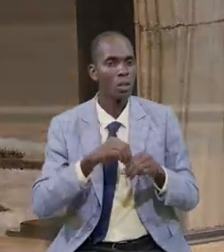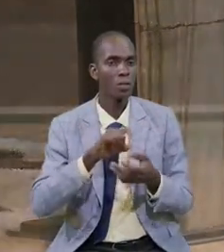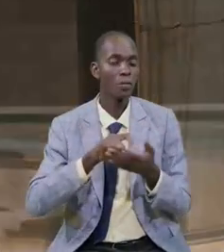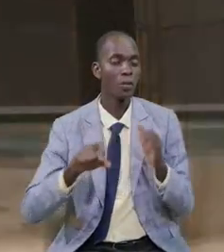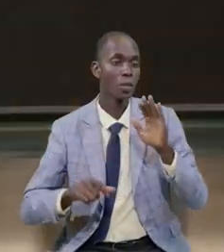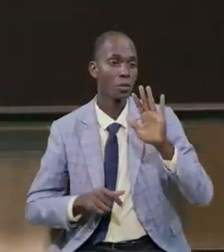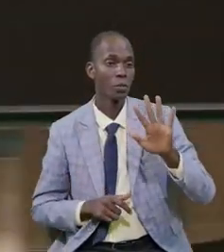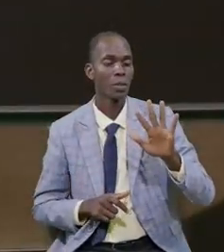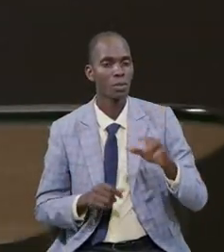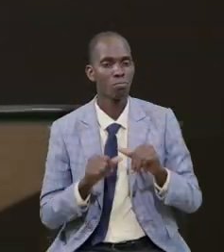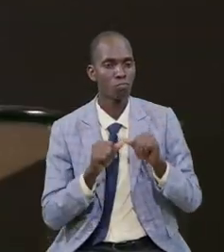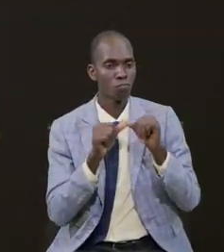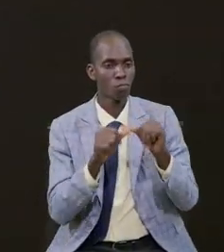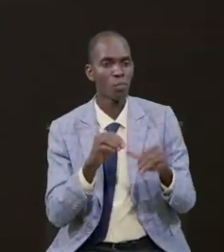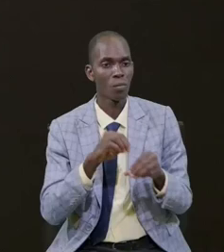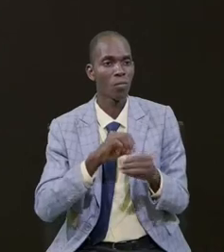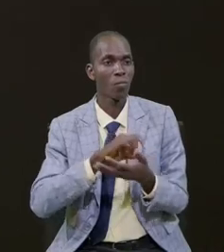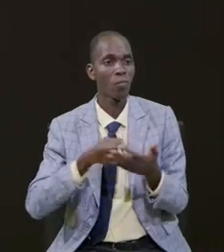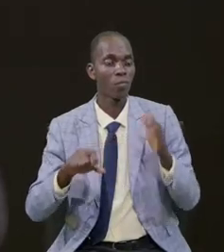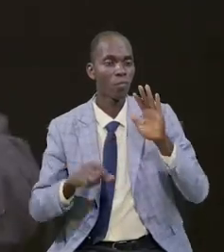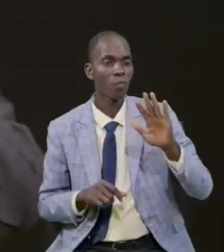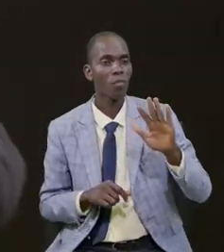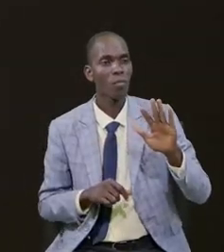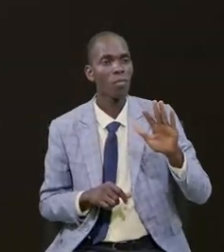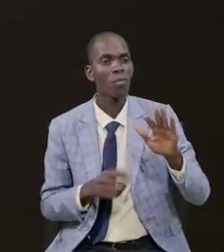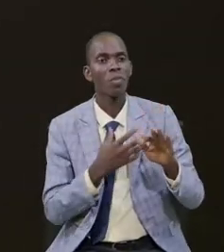5 dit. 5 dit.